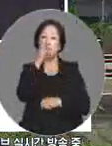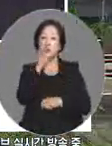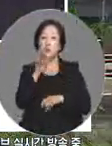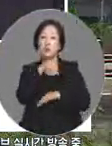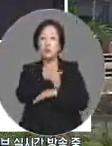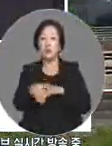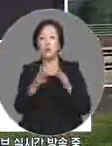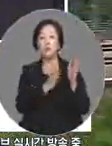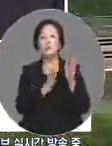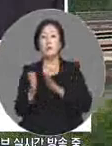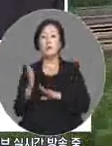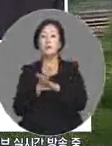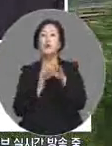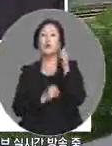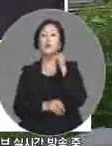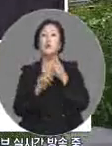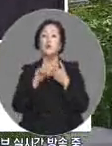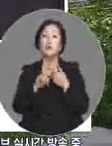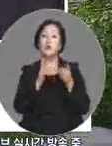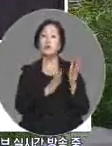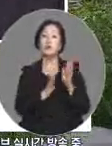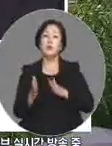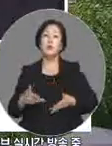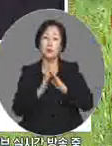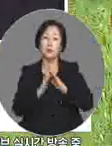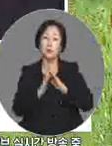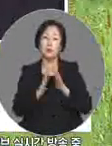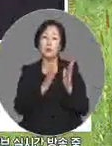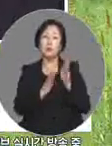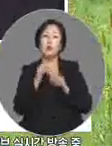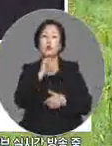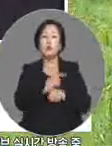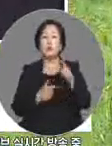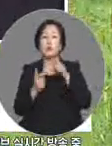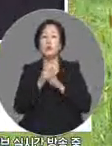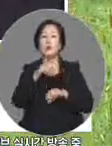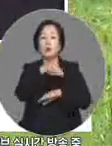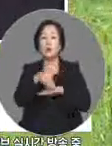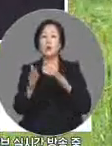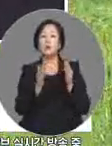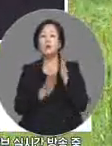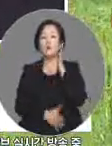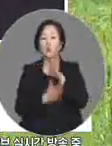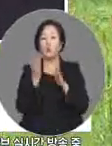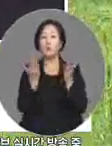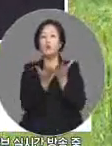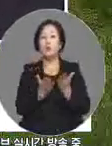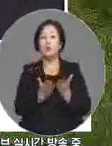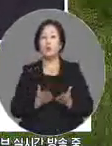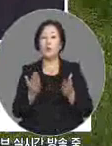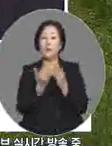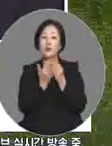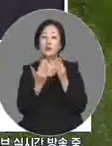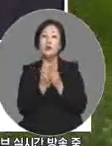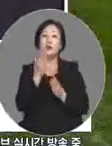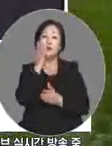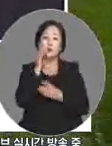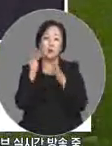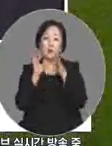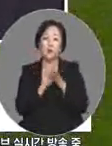통한 개발 기본계획을 수립하여 체계적이고 계획적인 도시 균형발전과 위산의